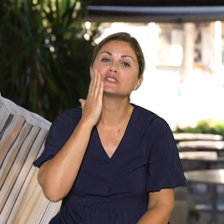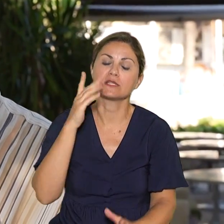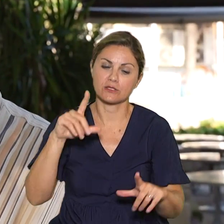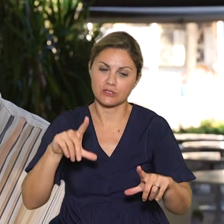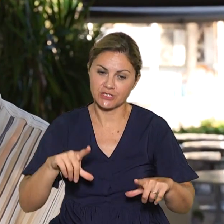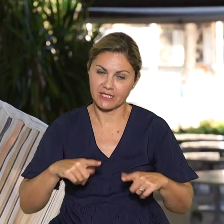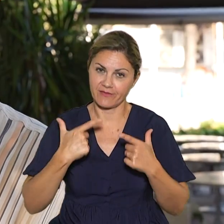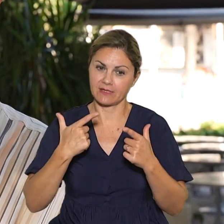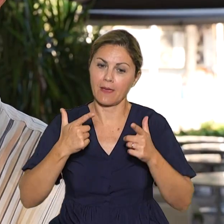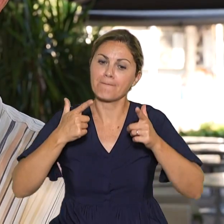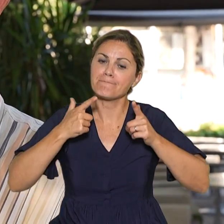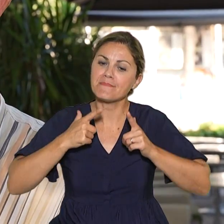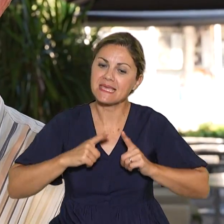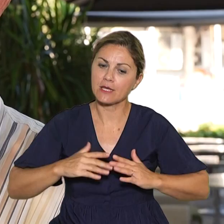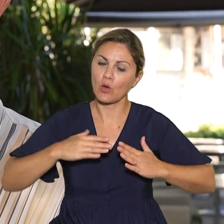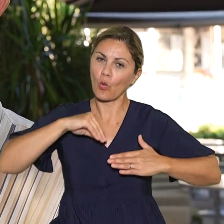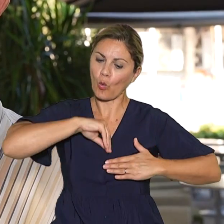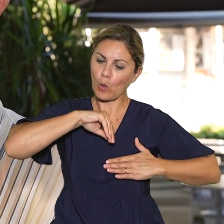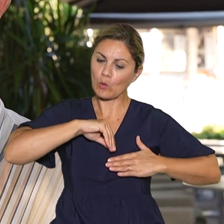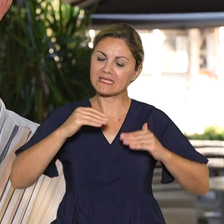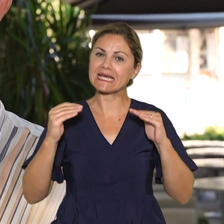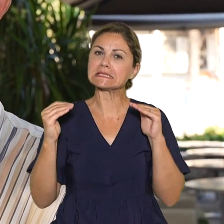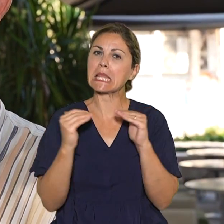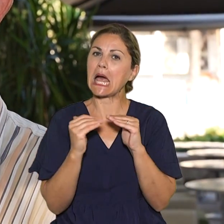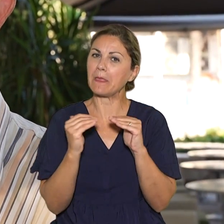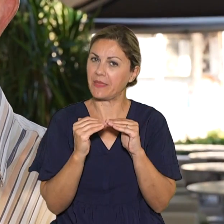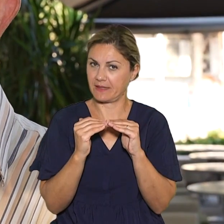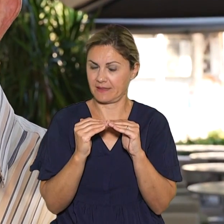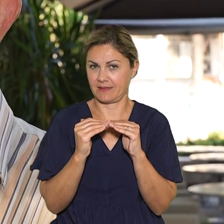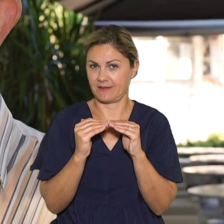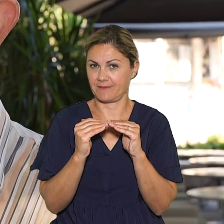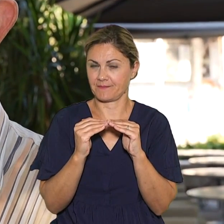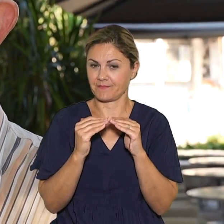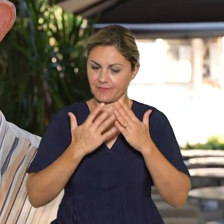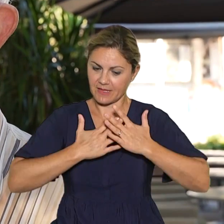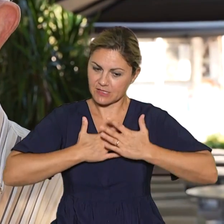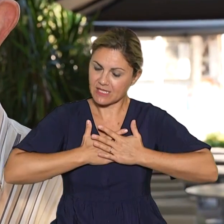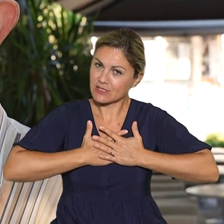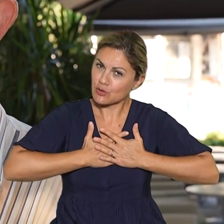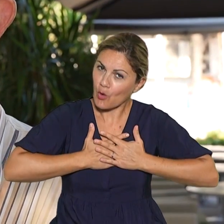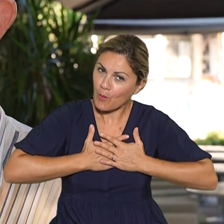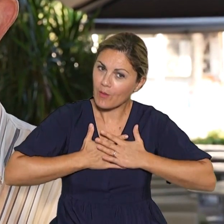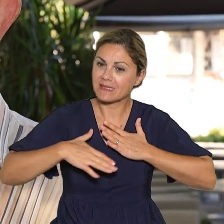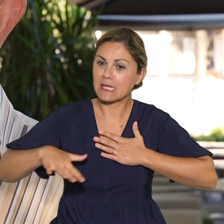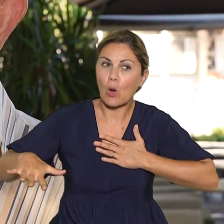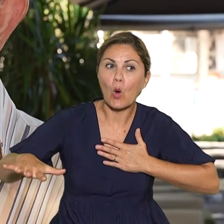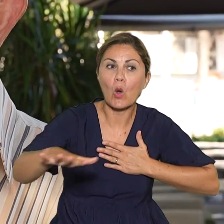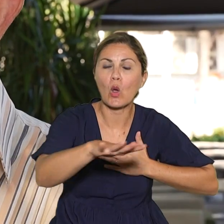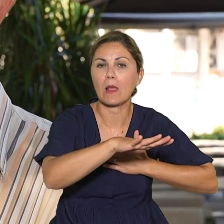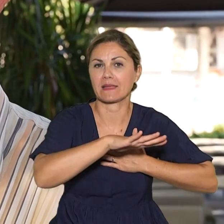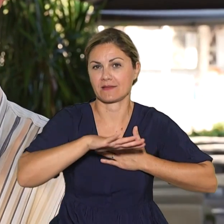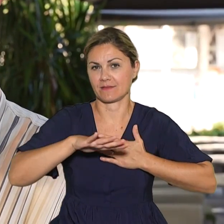živit, mirno živit, skladno živiti i u jednom skladu sa svojom nutrinom, sa svojom